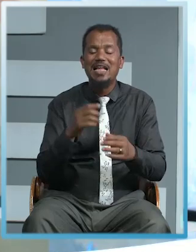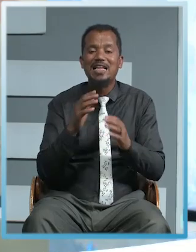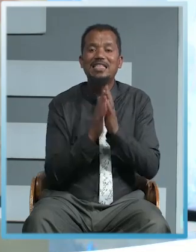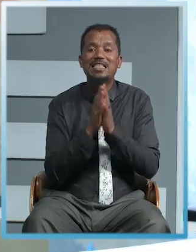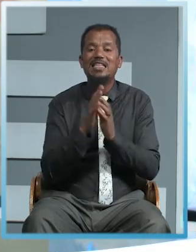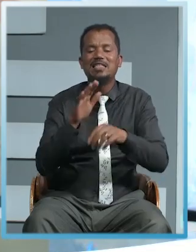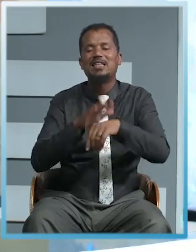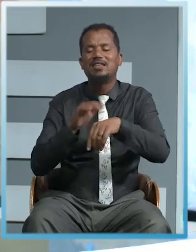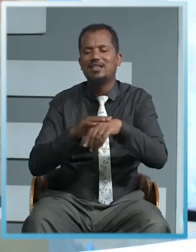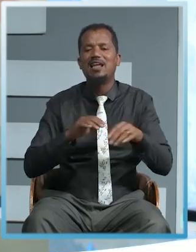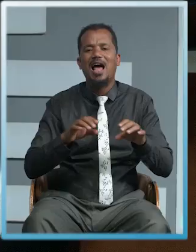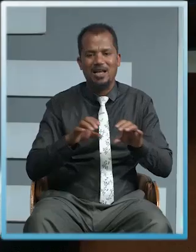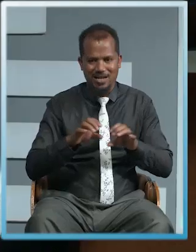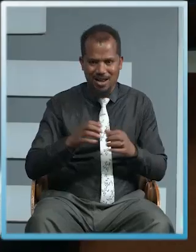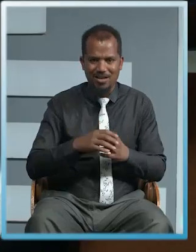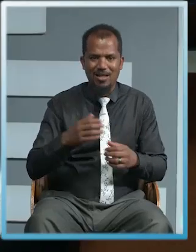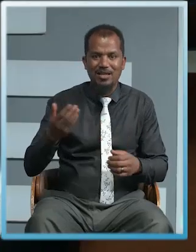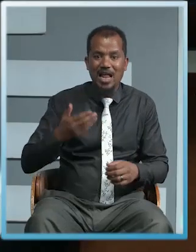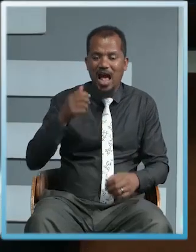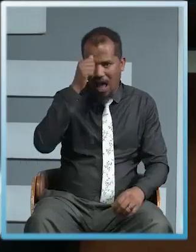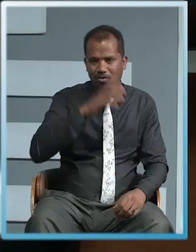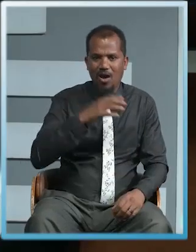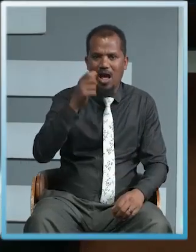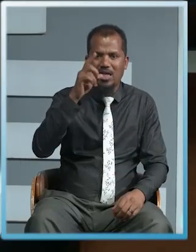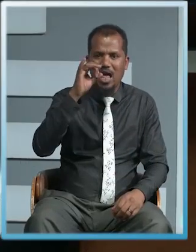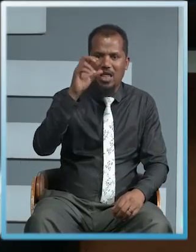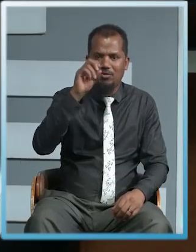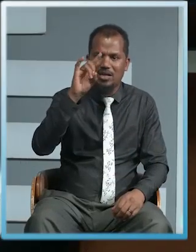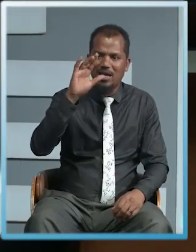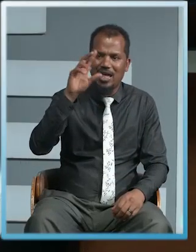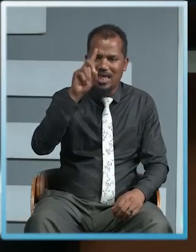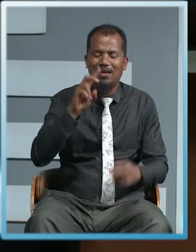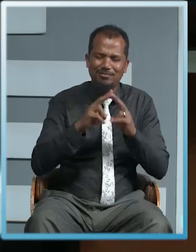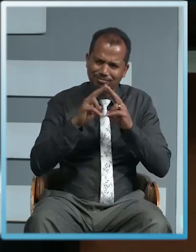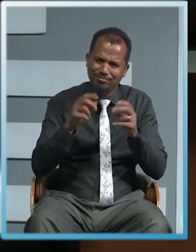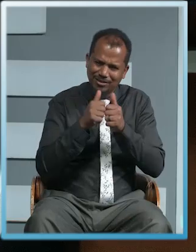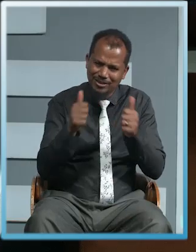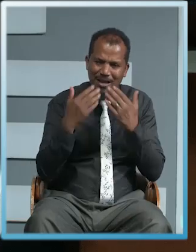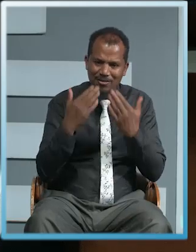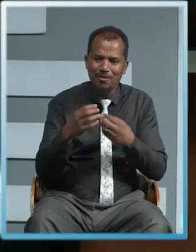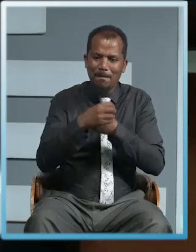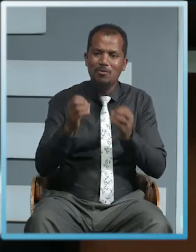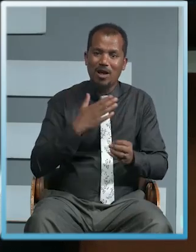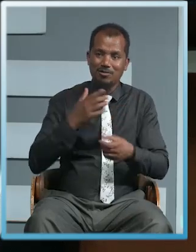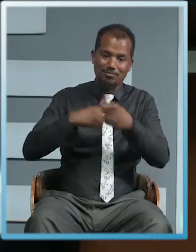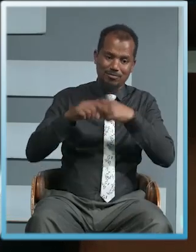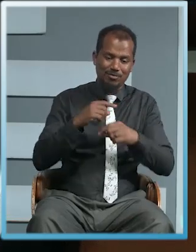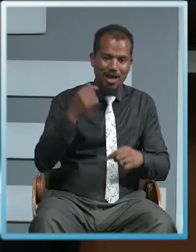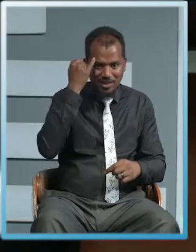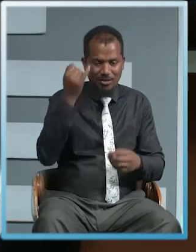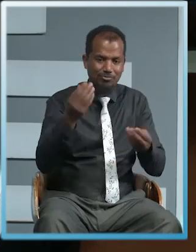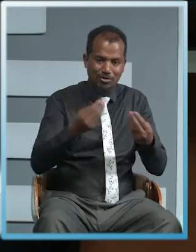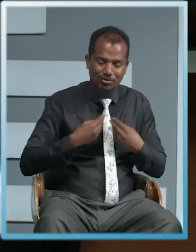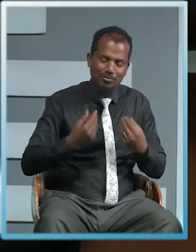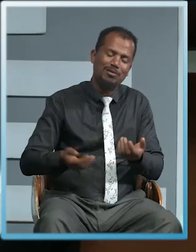እንድንነሳሳ ጥሪ አድርጋለሁ እንግዳችን አቶ ያለው ዘገየ እጅግ አድርጌ አመሰግናለሁ ስቱዲያችን ድረስ መጥተው ሐሳቦን